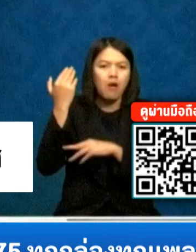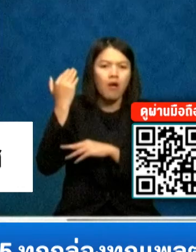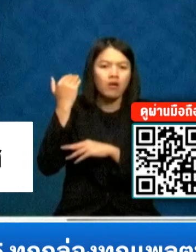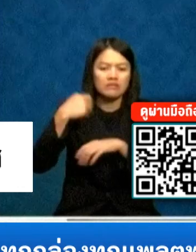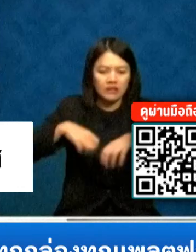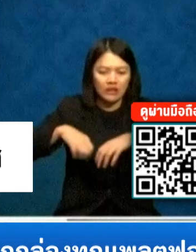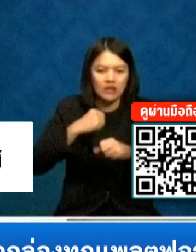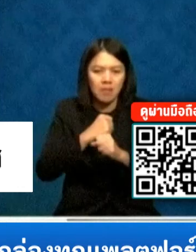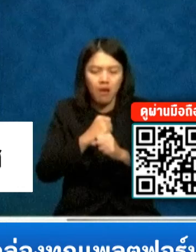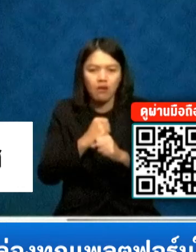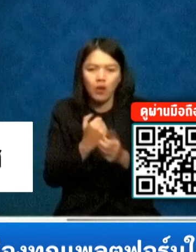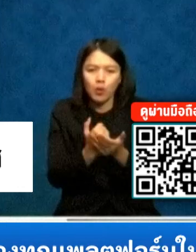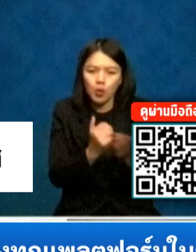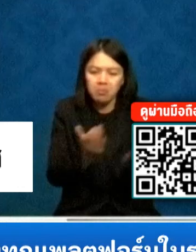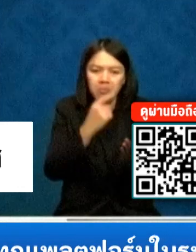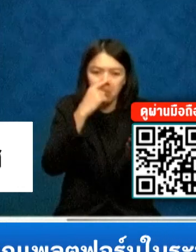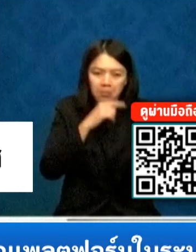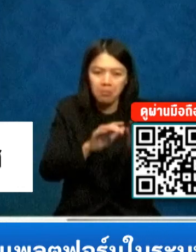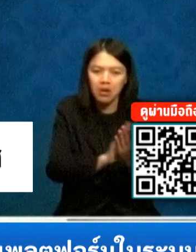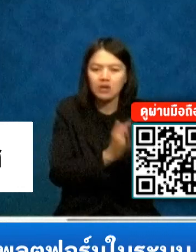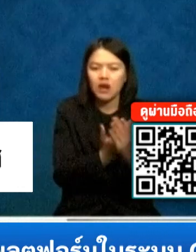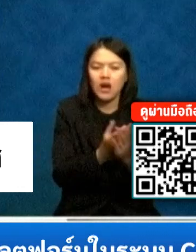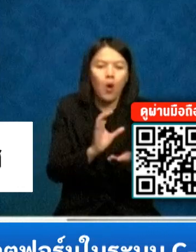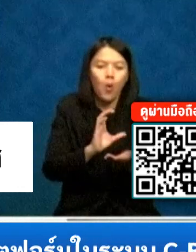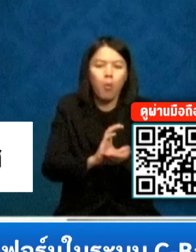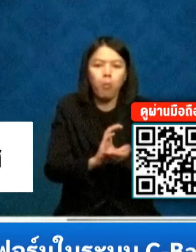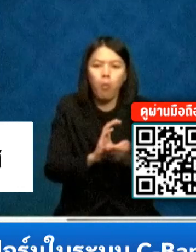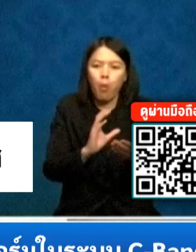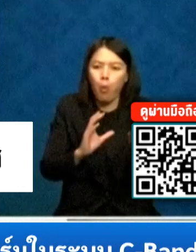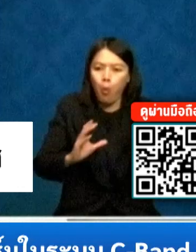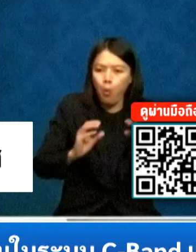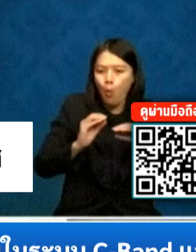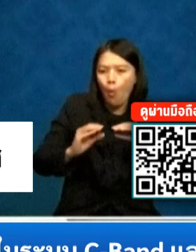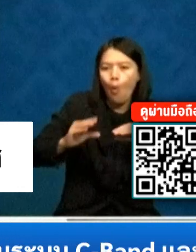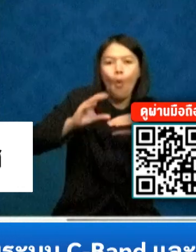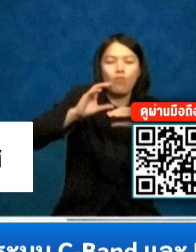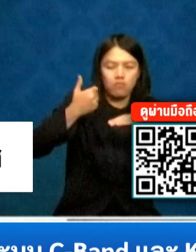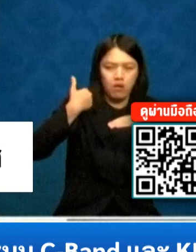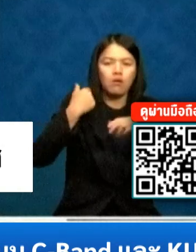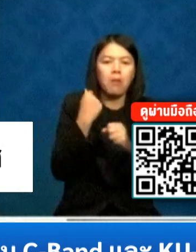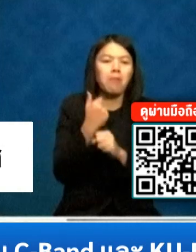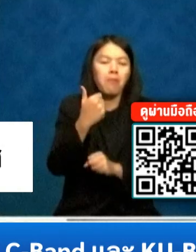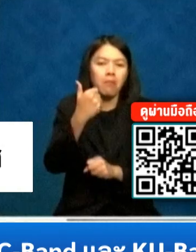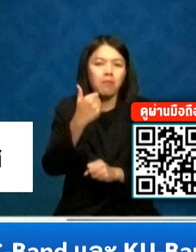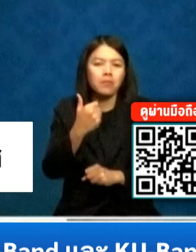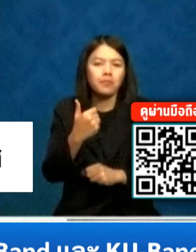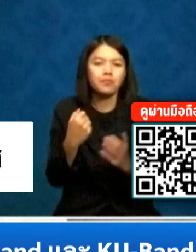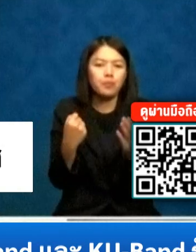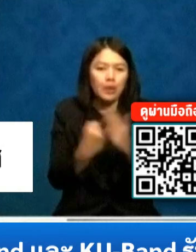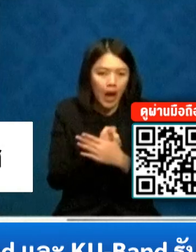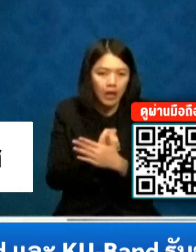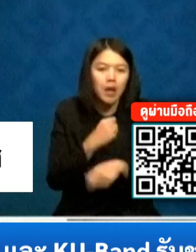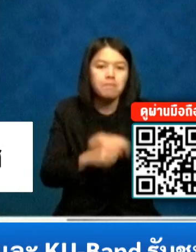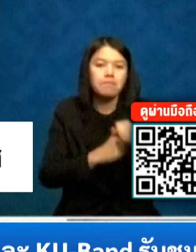ริหารงานให้ประเทศไทยมีงบประมาณสมดุลได้เป็นครั้งแรกแต่ไปที่น่าเสียดายครับในปีต่อมา